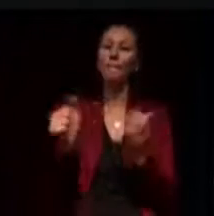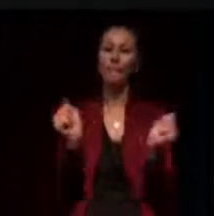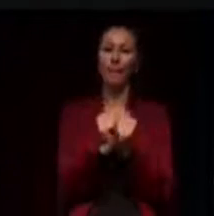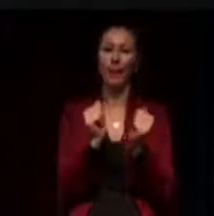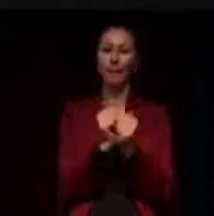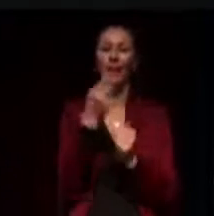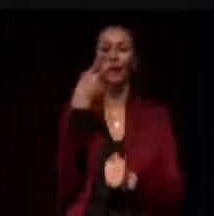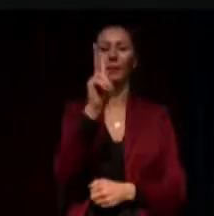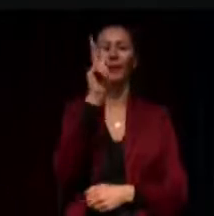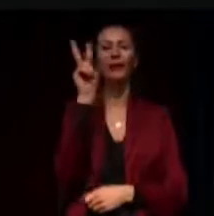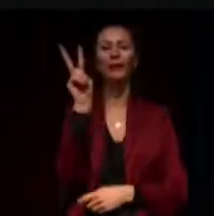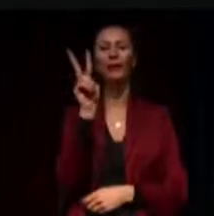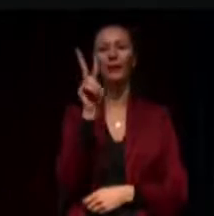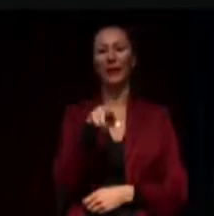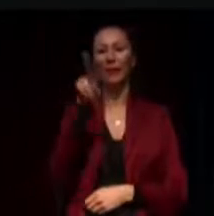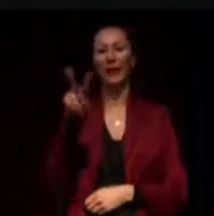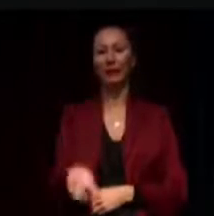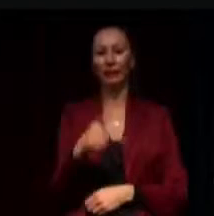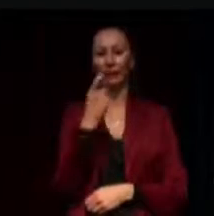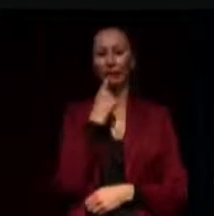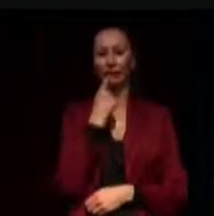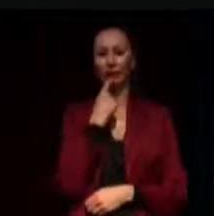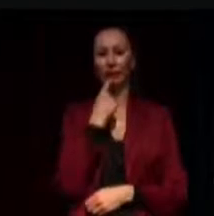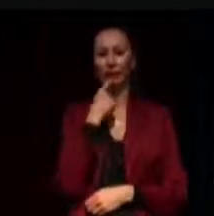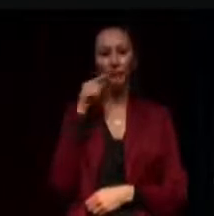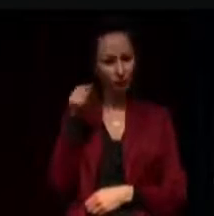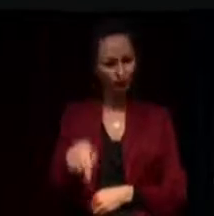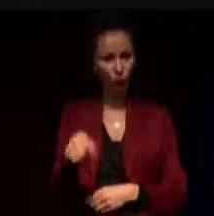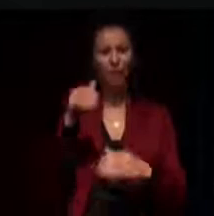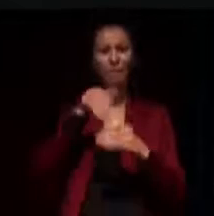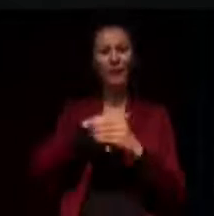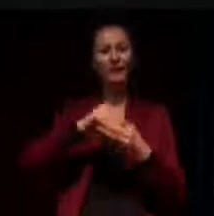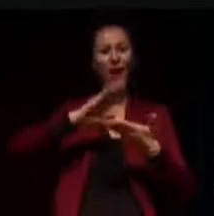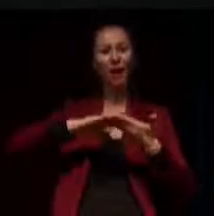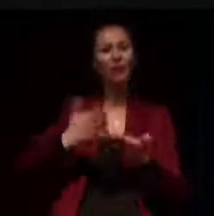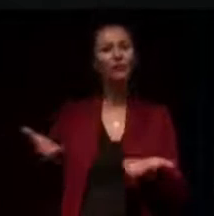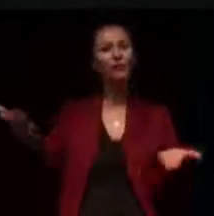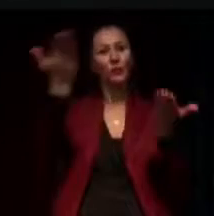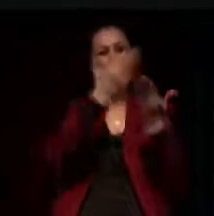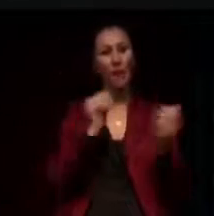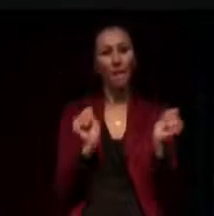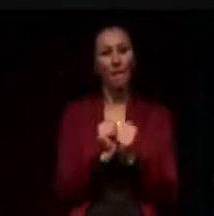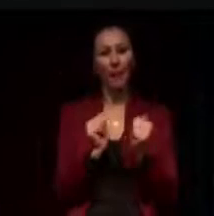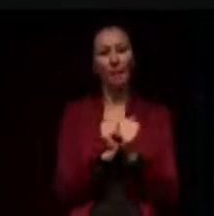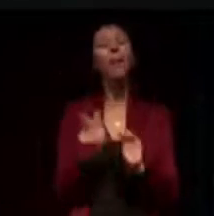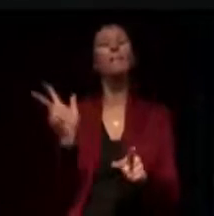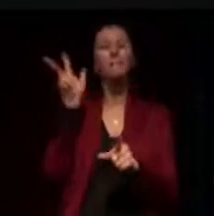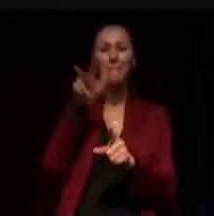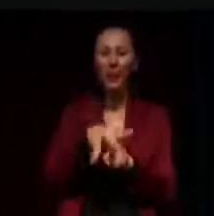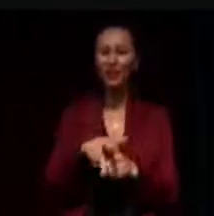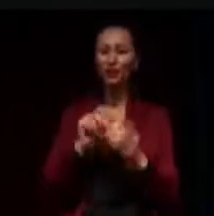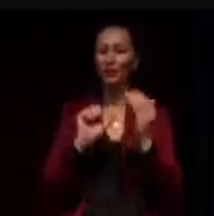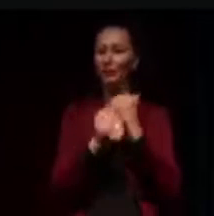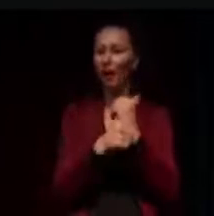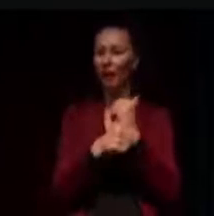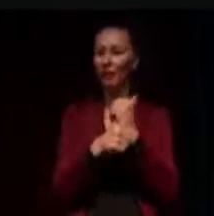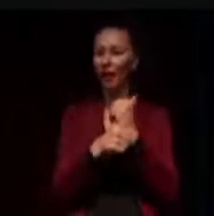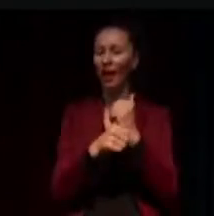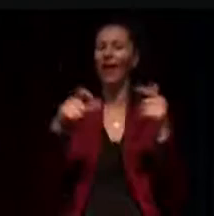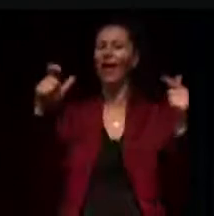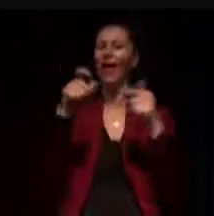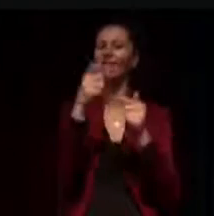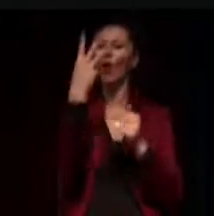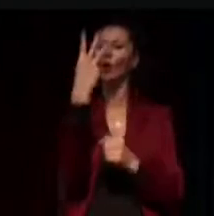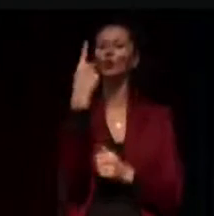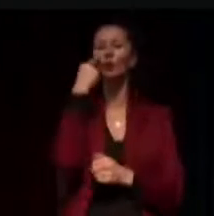beraber 2022 yılında bu meclisteki arkadaşlarımızla beraber bineceğiz Narlıdere'den Evkoyuç'a